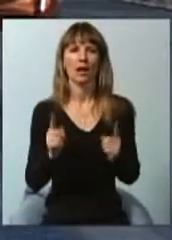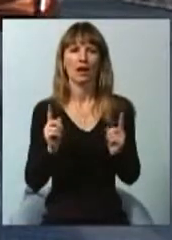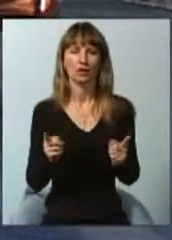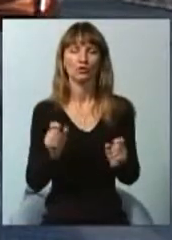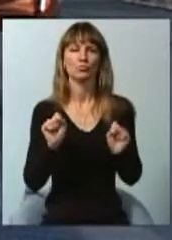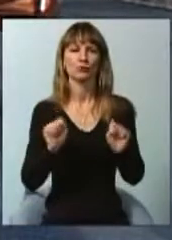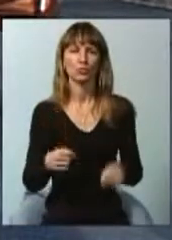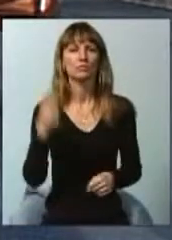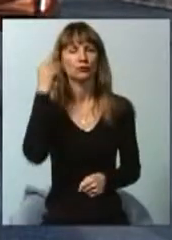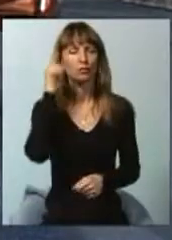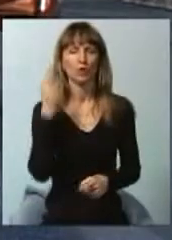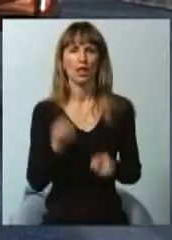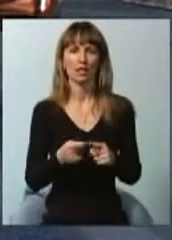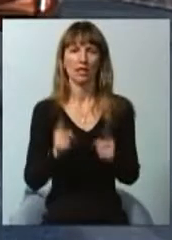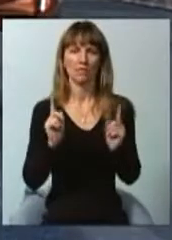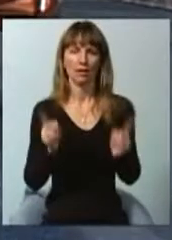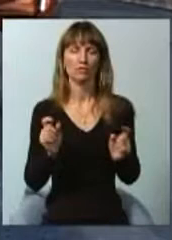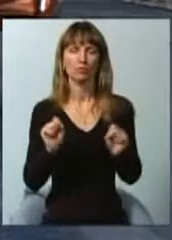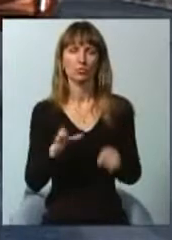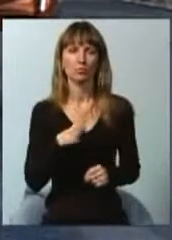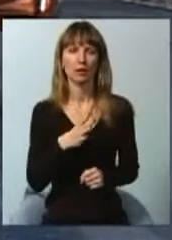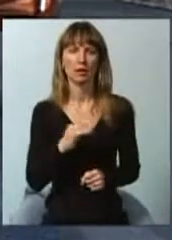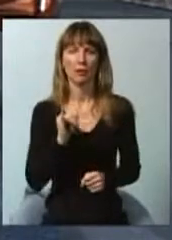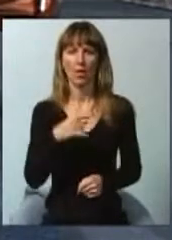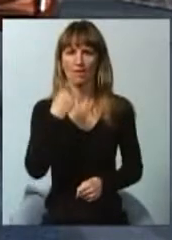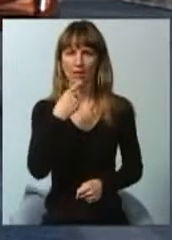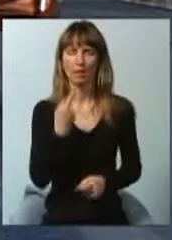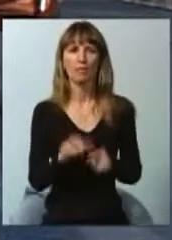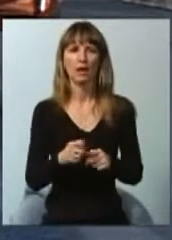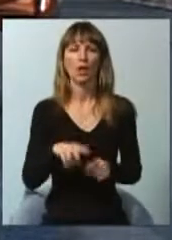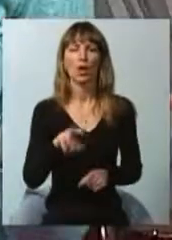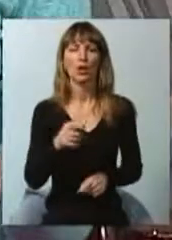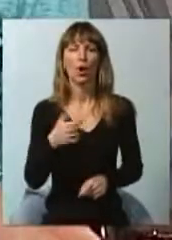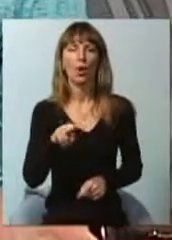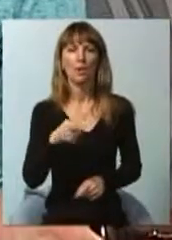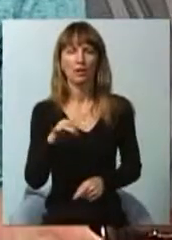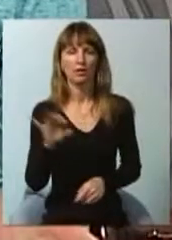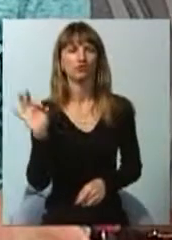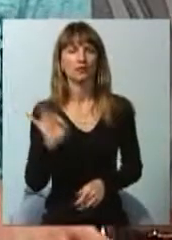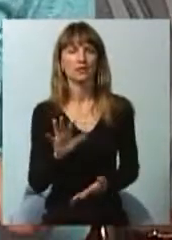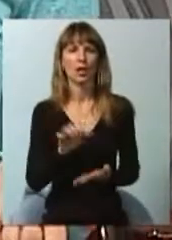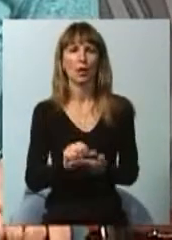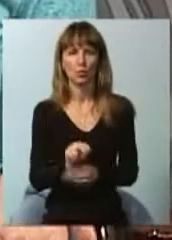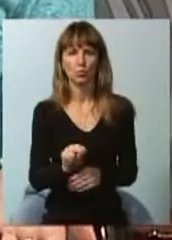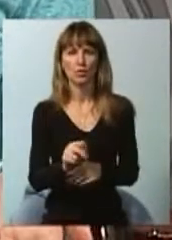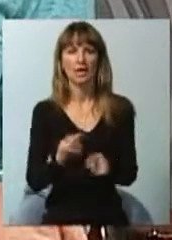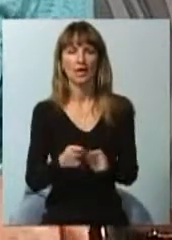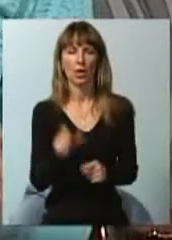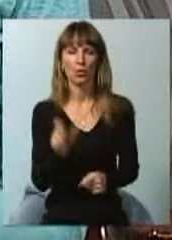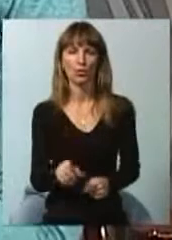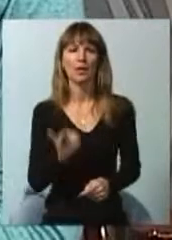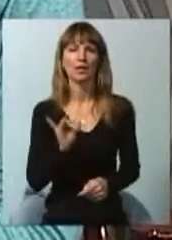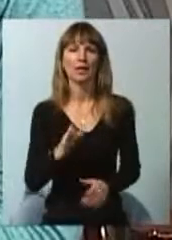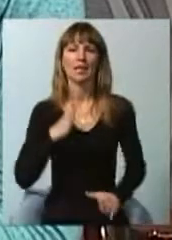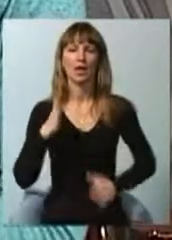може здатися, що ця фраза або речення може бути нечітким. Тож логопеди дуже часто займаються з цими людьми та, власне,